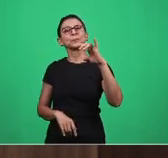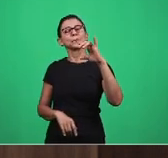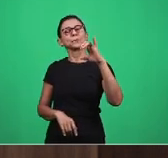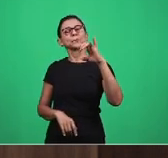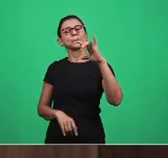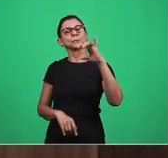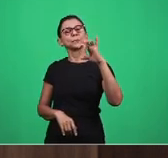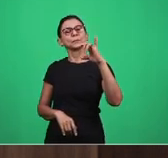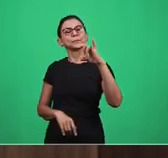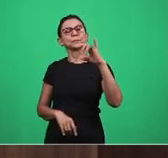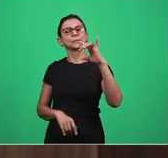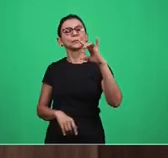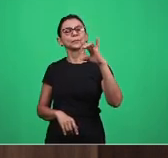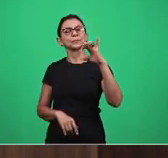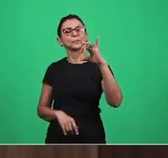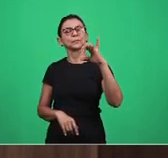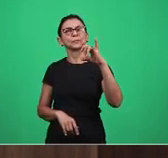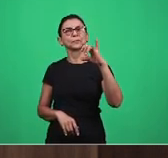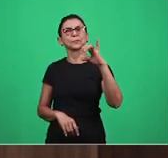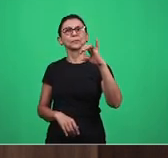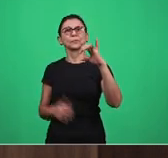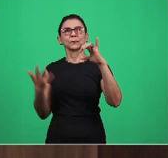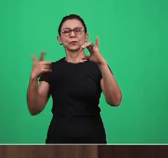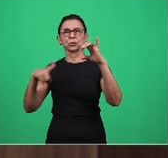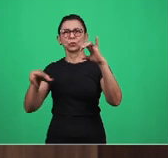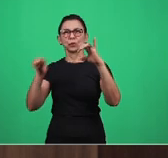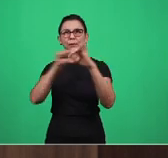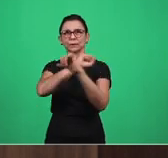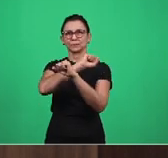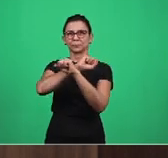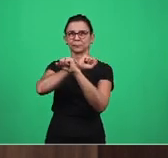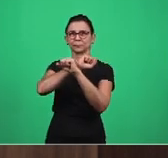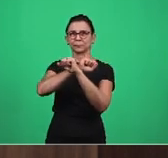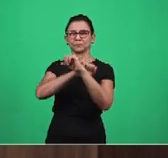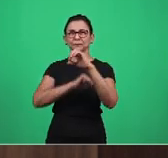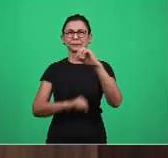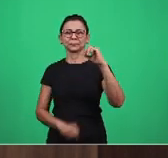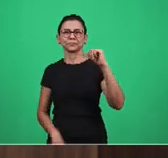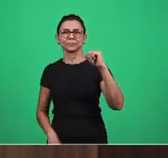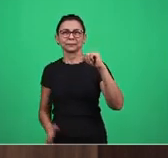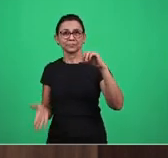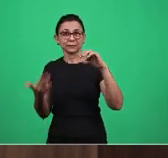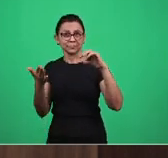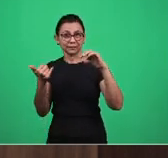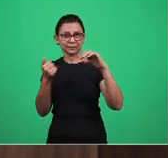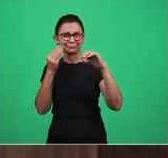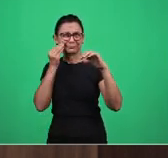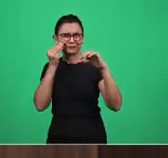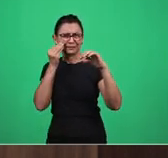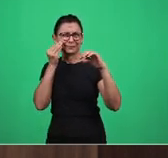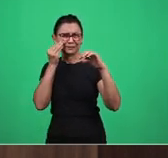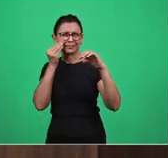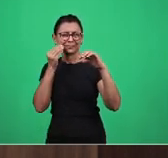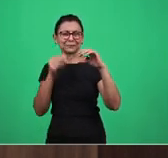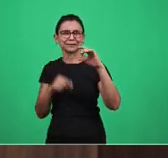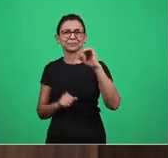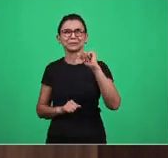jouer. Avant, nous allons compter. 1, 2, 3, 4.